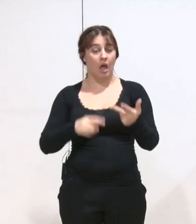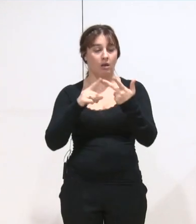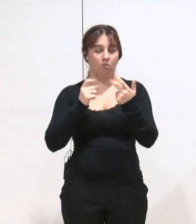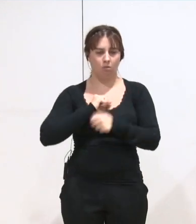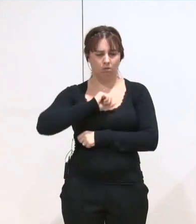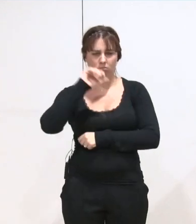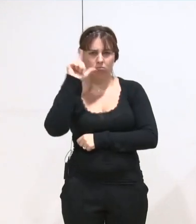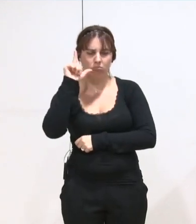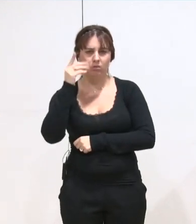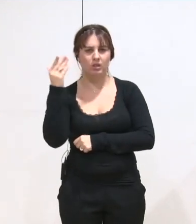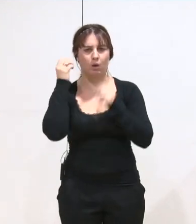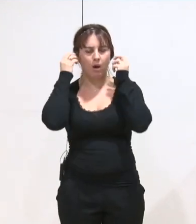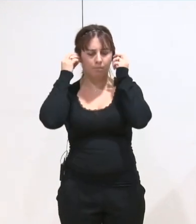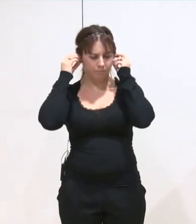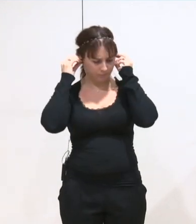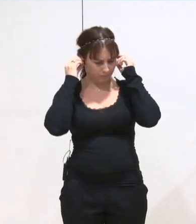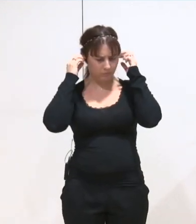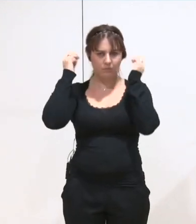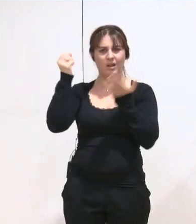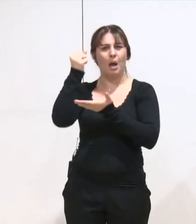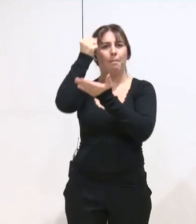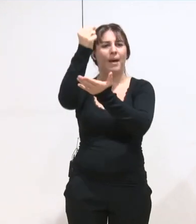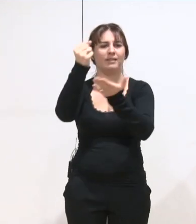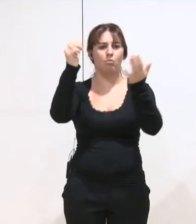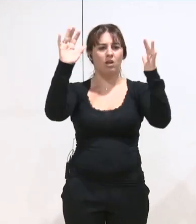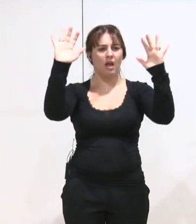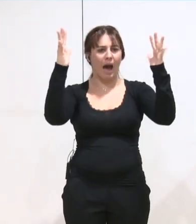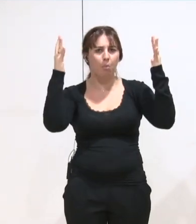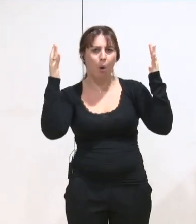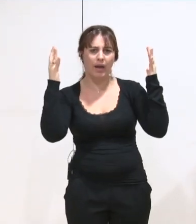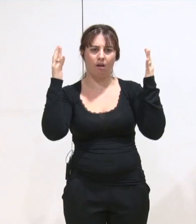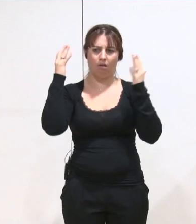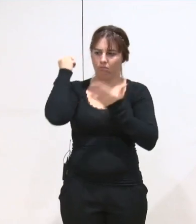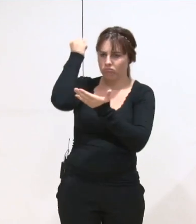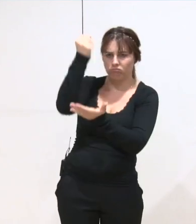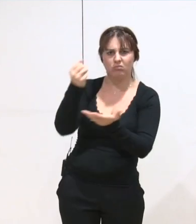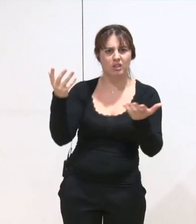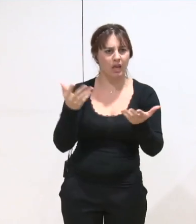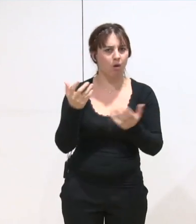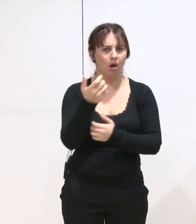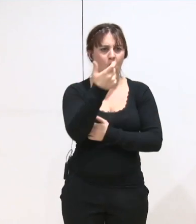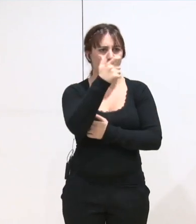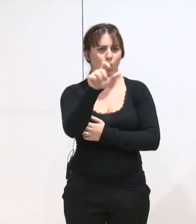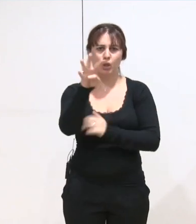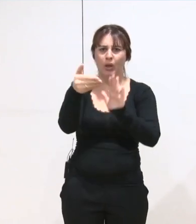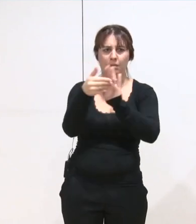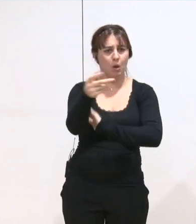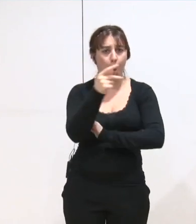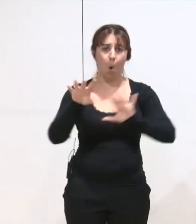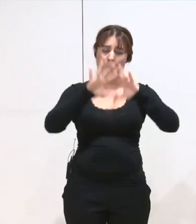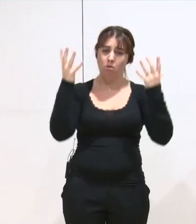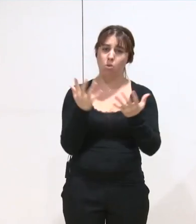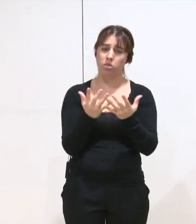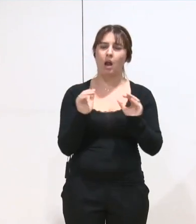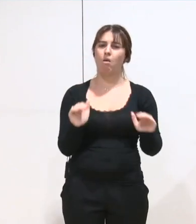peu, c'est le diagnostic du patrimoine arboré. Vous arrivez quand même à un total de 204 000 euros. Je